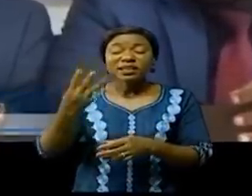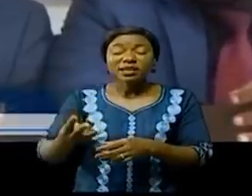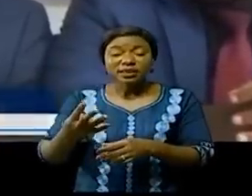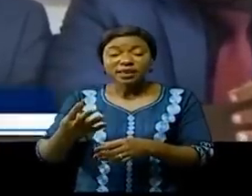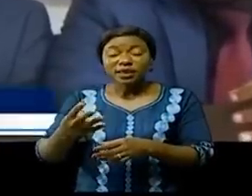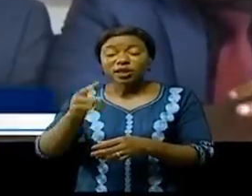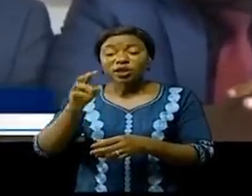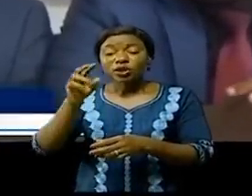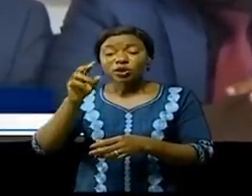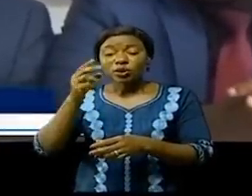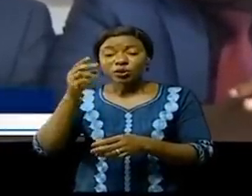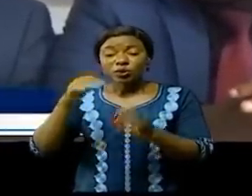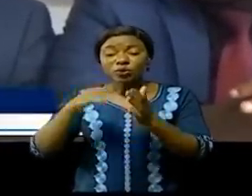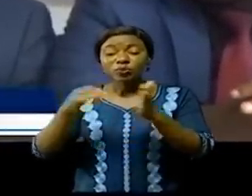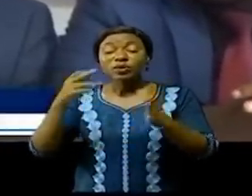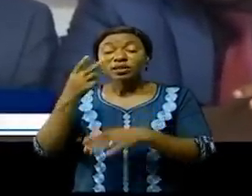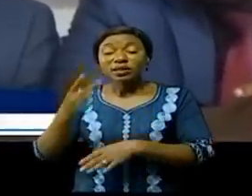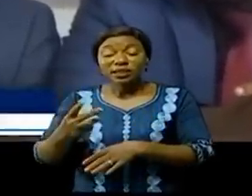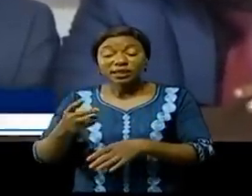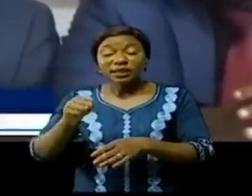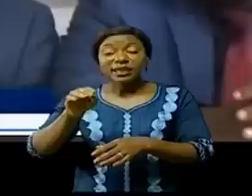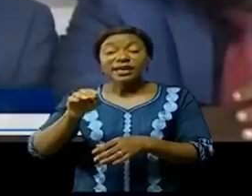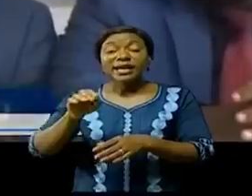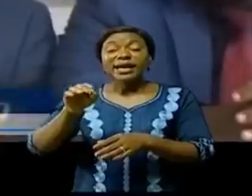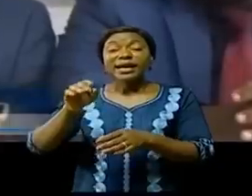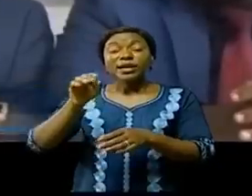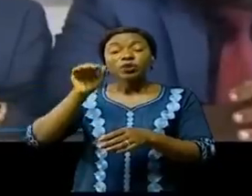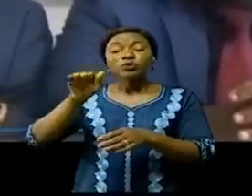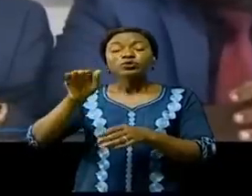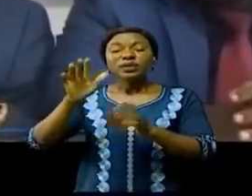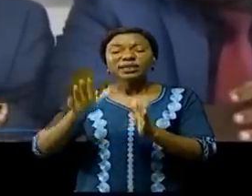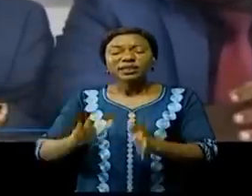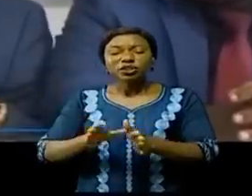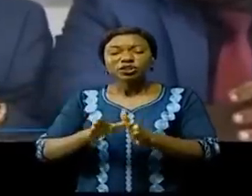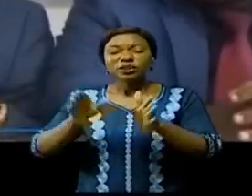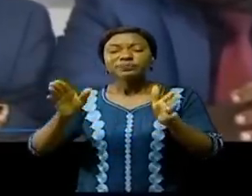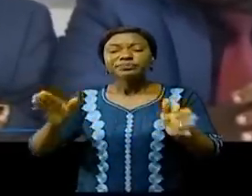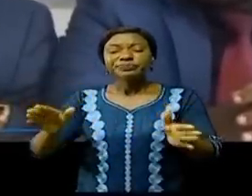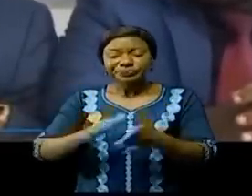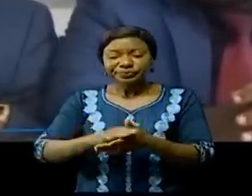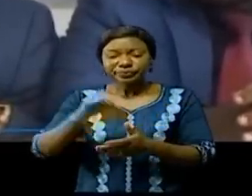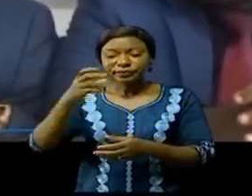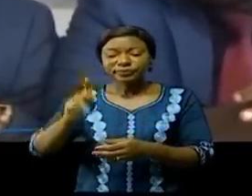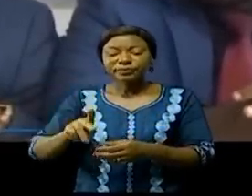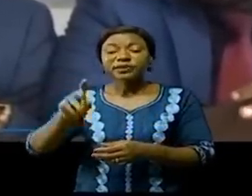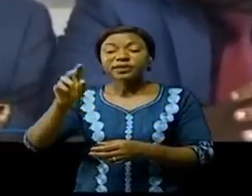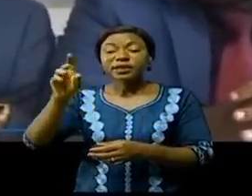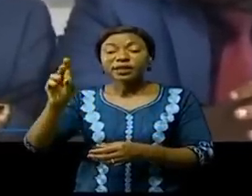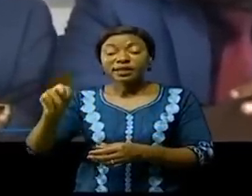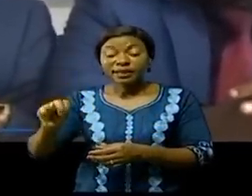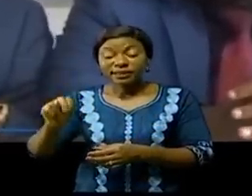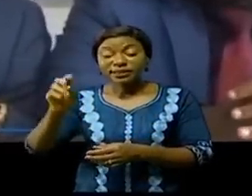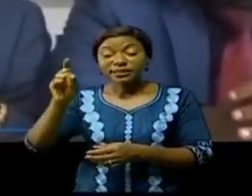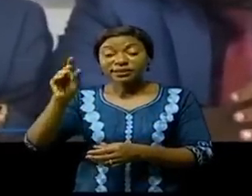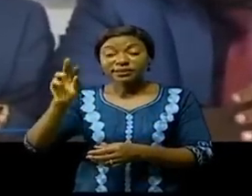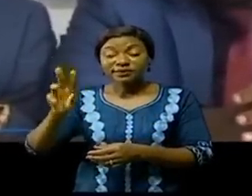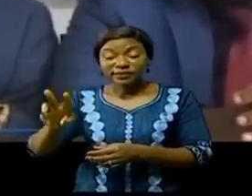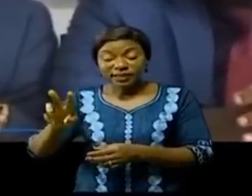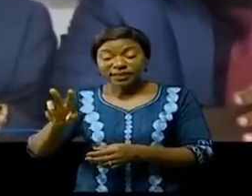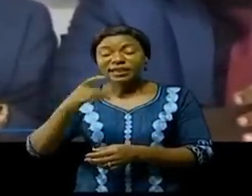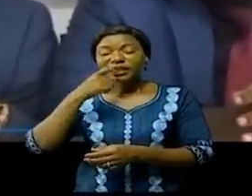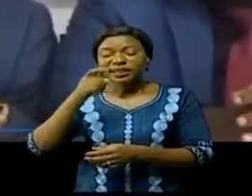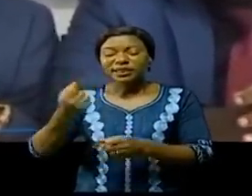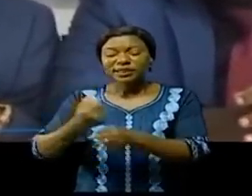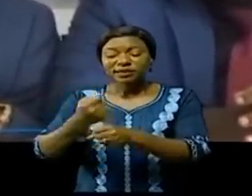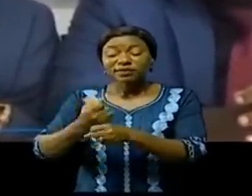24-92 et directeur général de la chaîne CPM TV œuvrant à Kinshasa, capitale de la